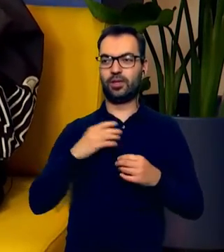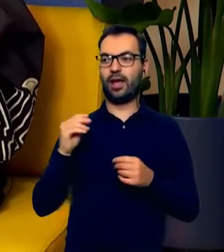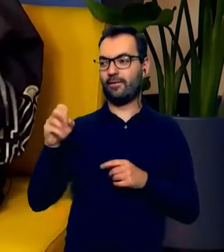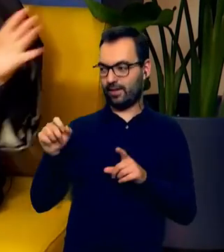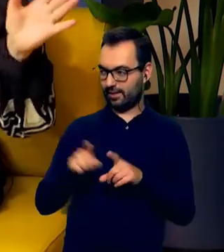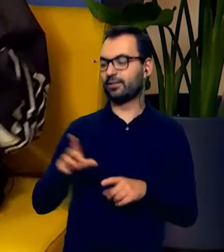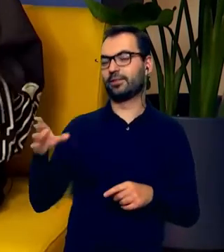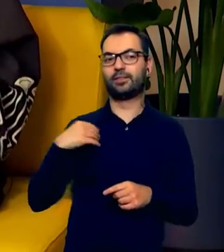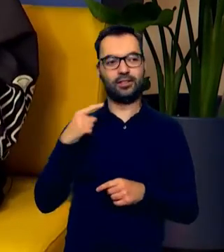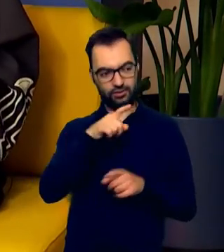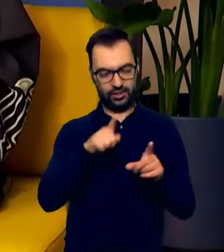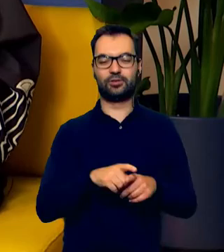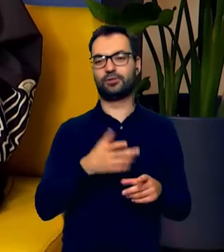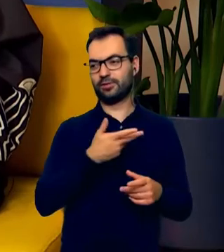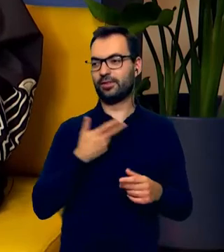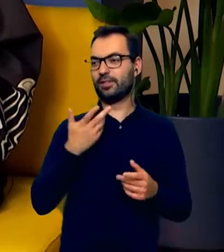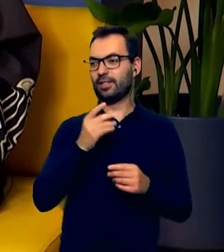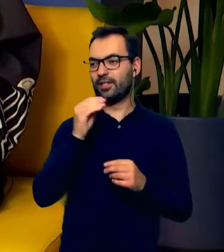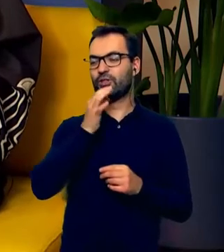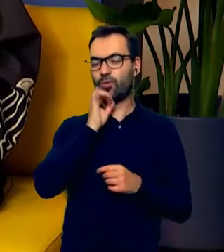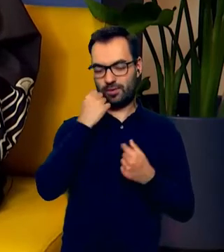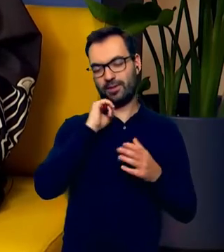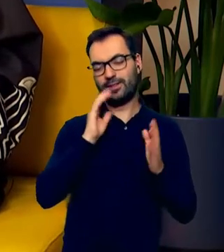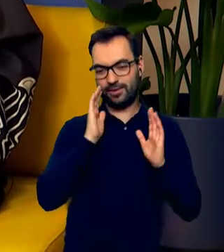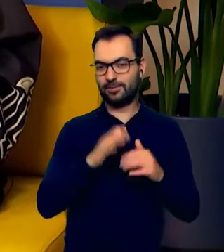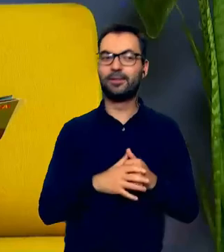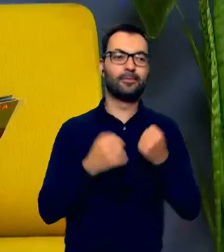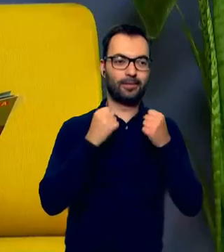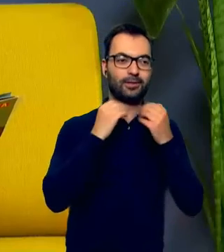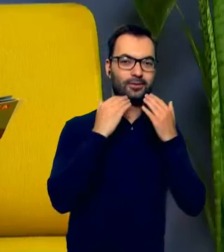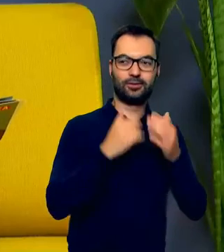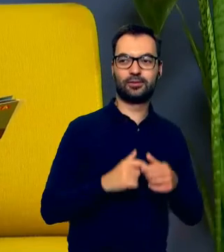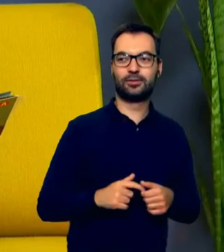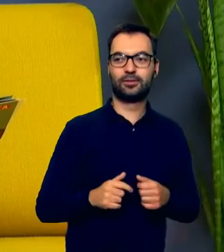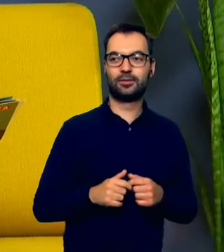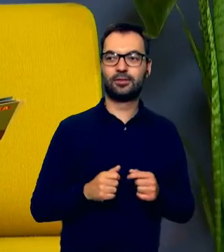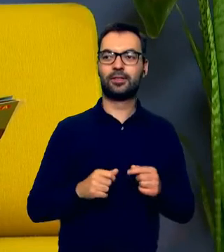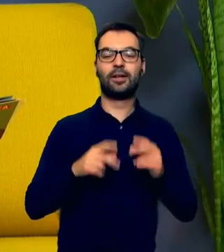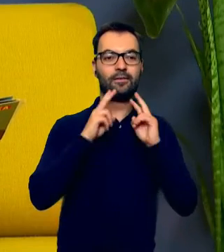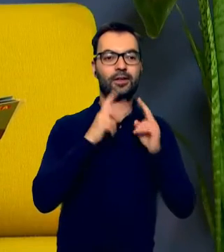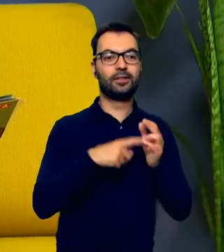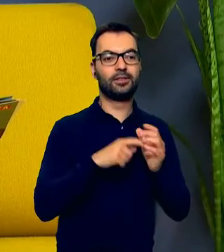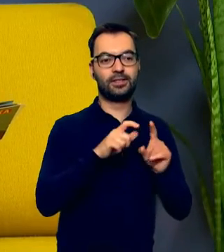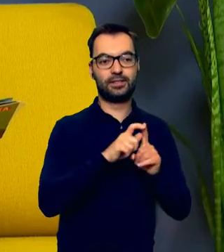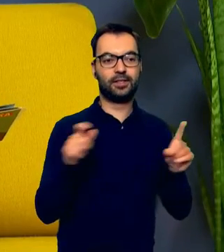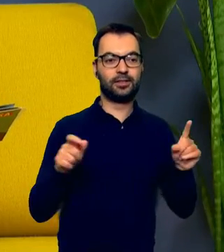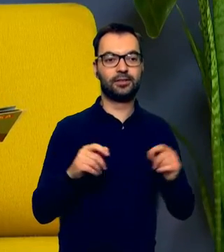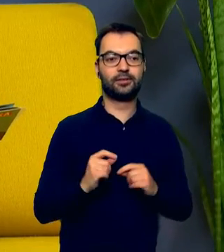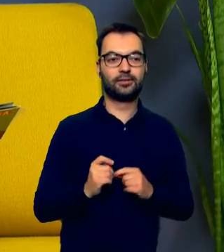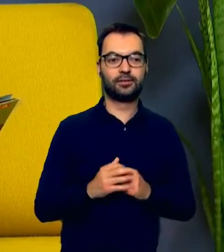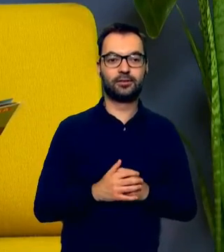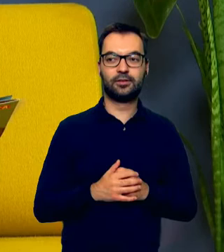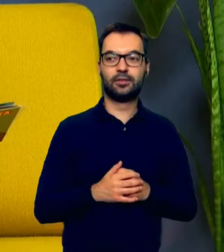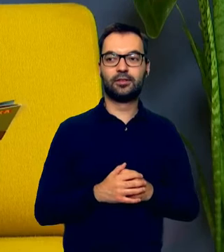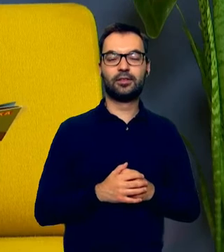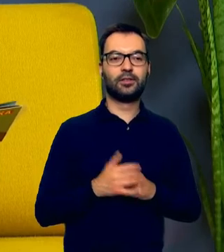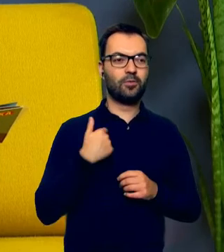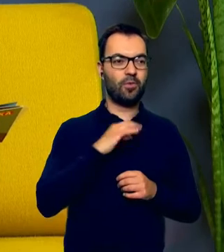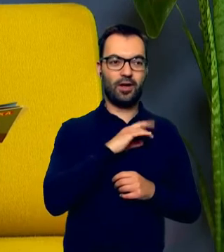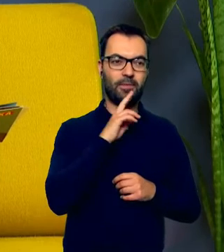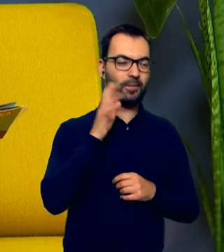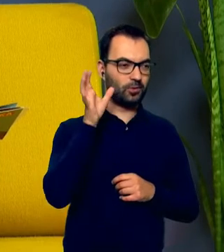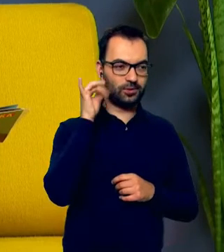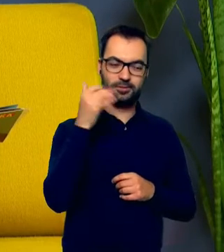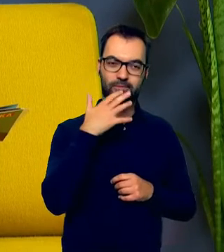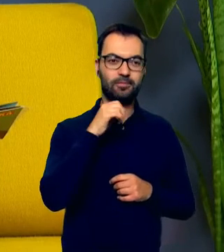Ewką też. I z tobą też, Agnieszka, chociaż ty jesteś jeszcze bardzo młoda. Dziękuję, ale to zdanie rzeczywiście powraca, bo pewnie słyszałyście, ja przynajmniej słyszałam je też od mojej